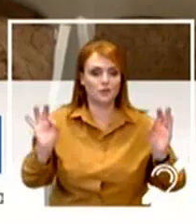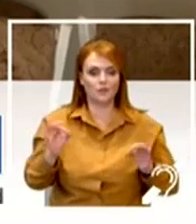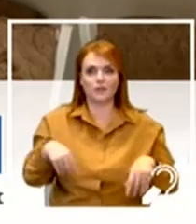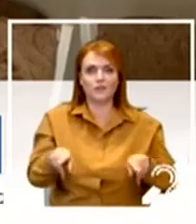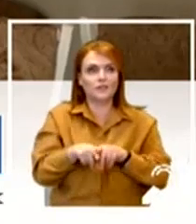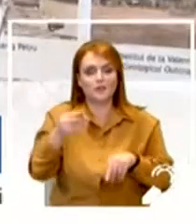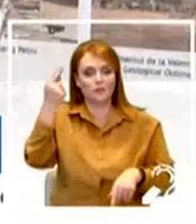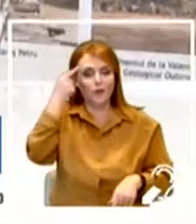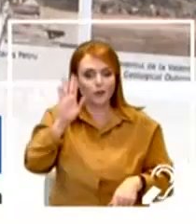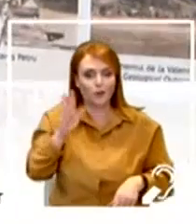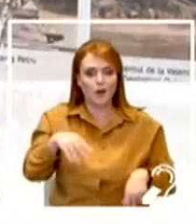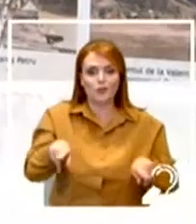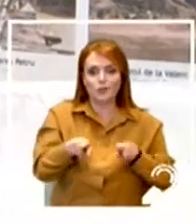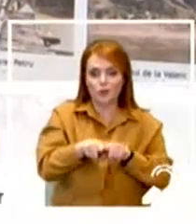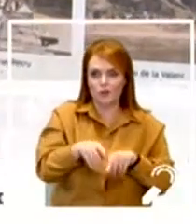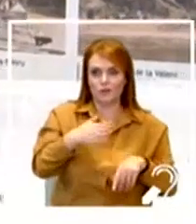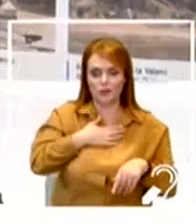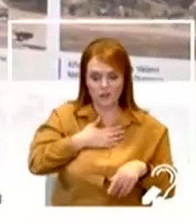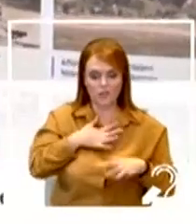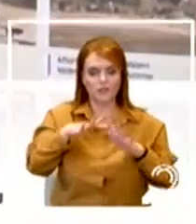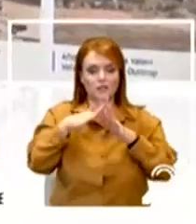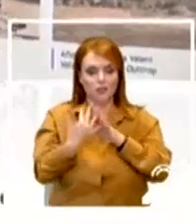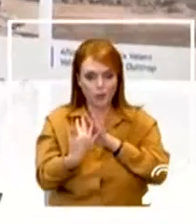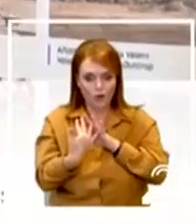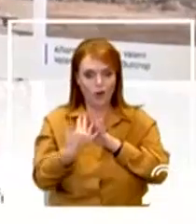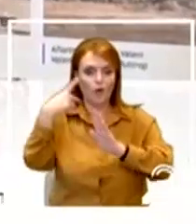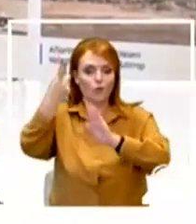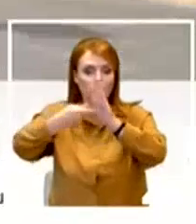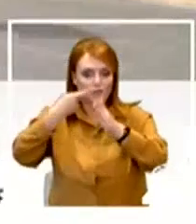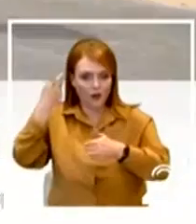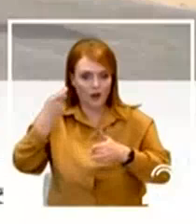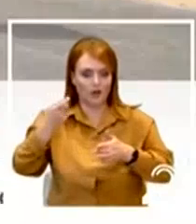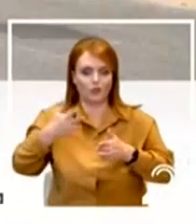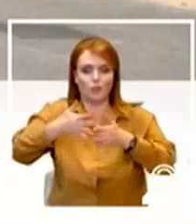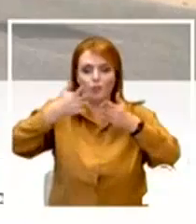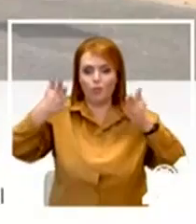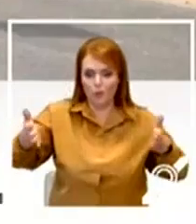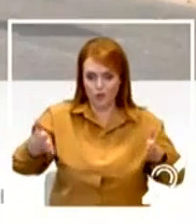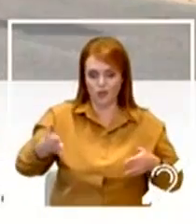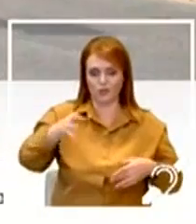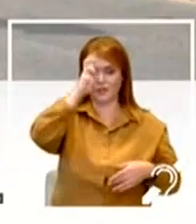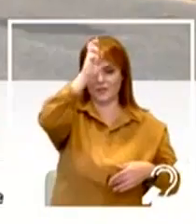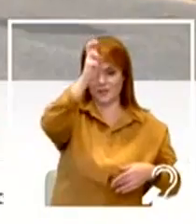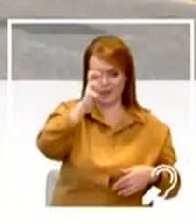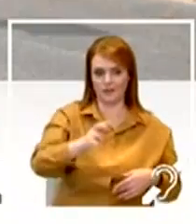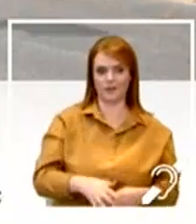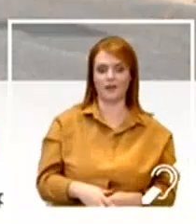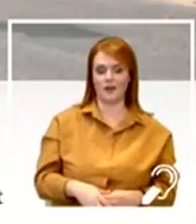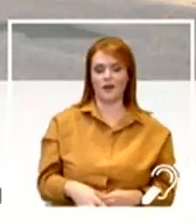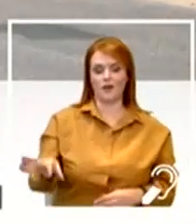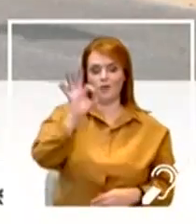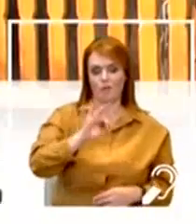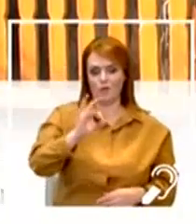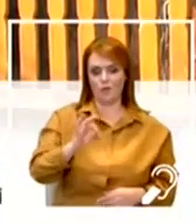ajungem așa departe ca destinație, ca loc turistic, ca loc de poveste, ca colț de rai, așa cum spunem